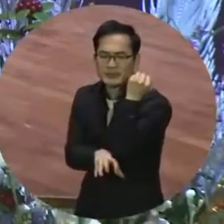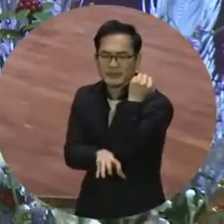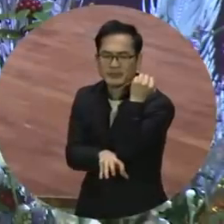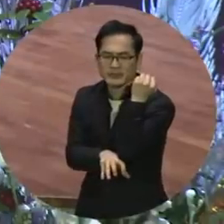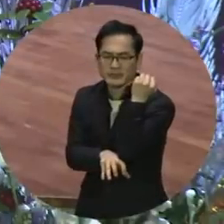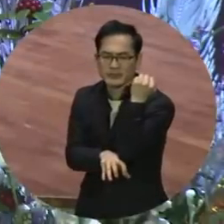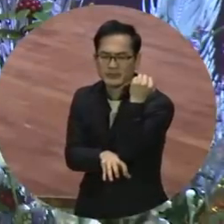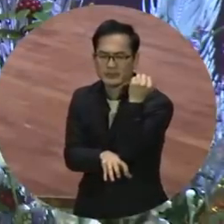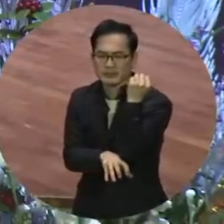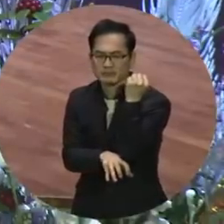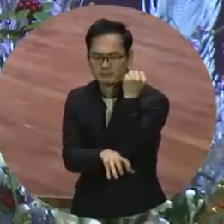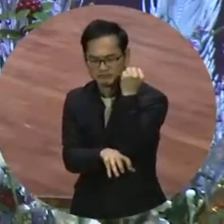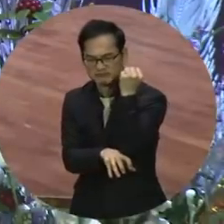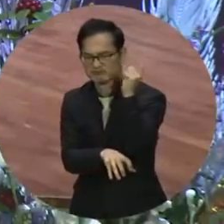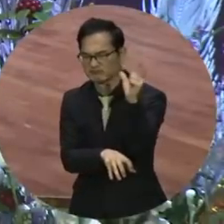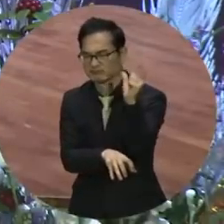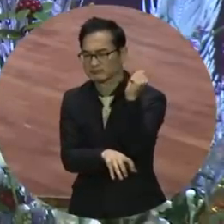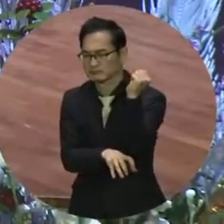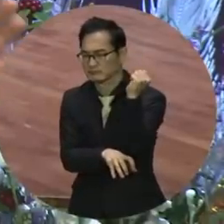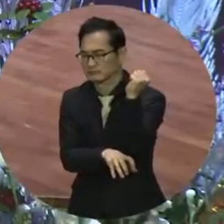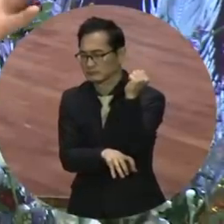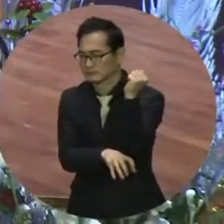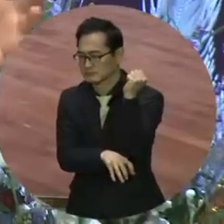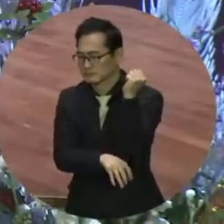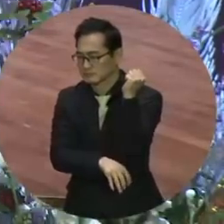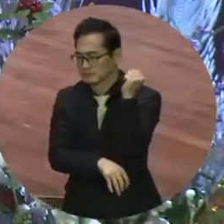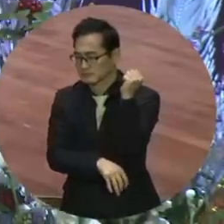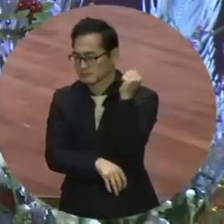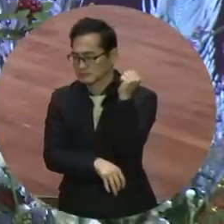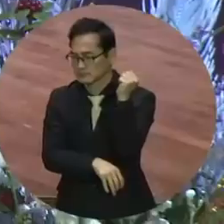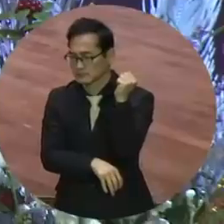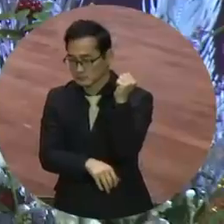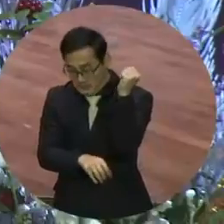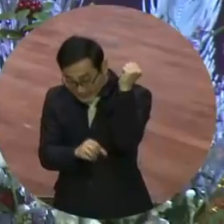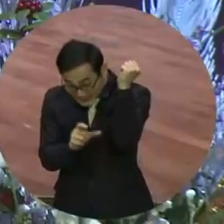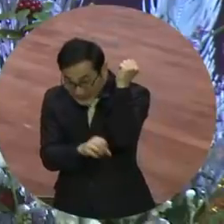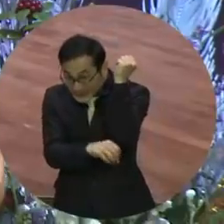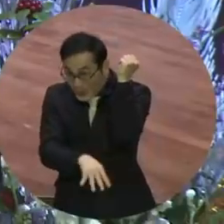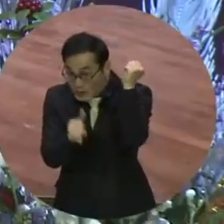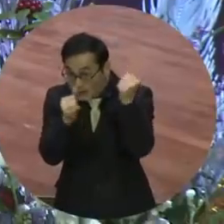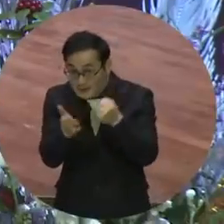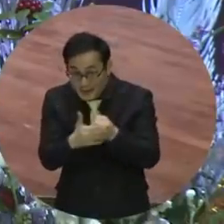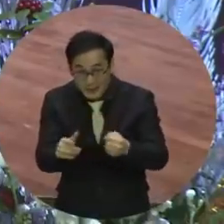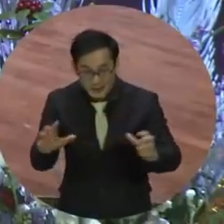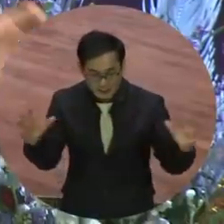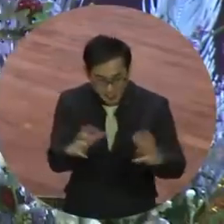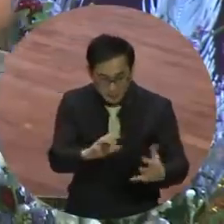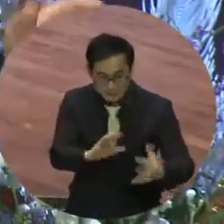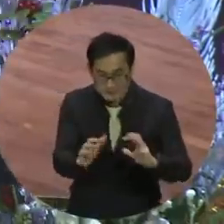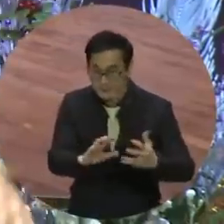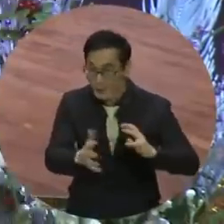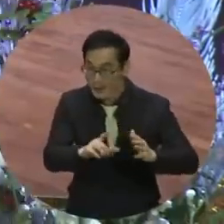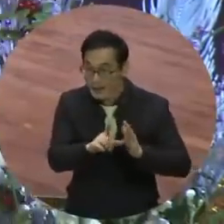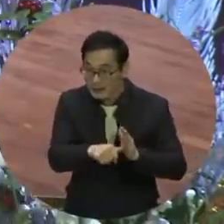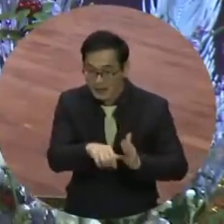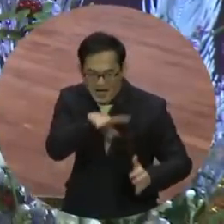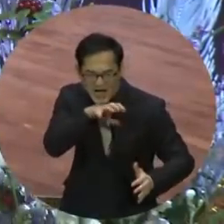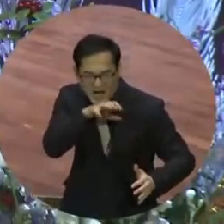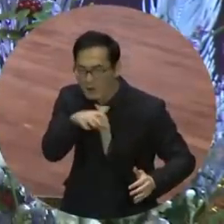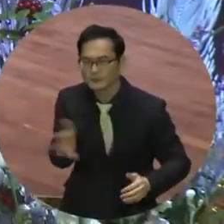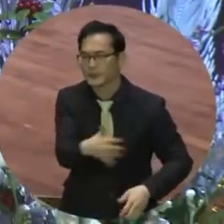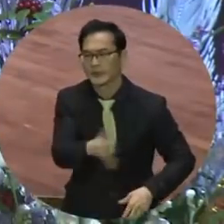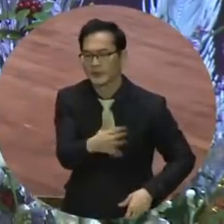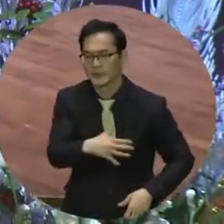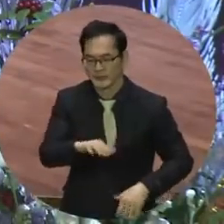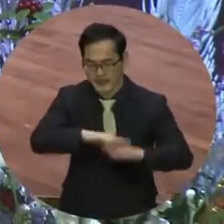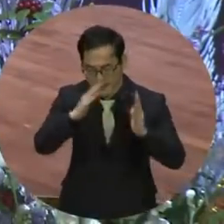이 전도, 이 개혁총계 교단은 이제는 말이 없어요. 그 말만 했던 사람들도 이제 말 안 해요. 영적